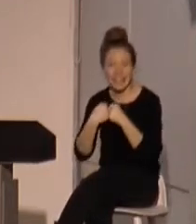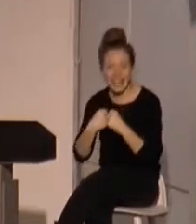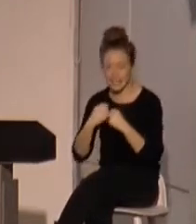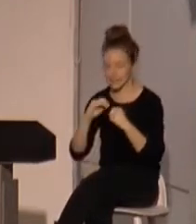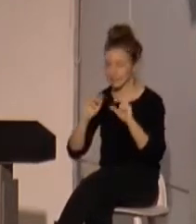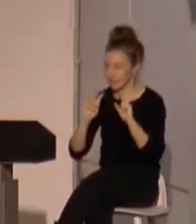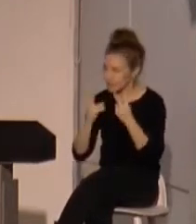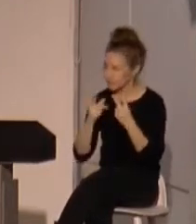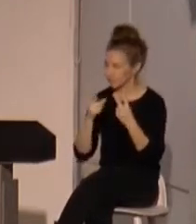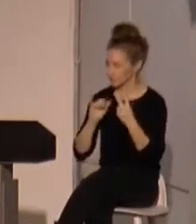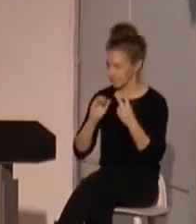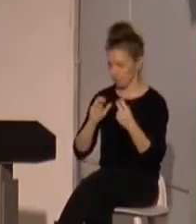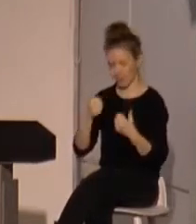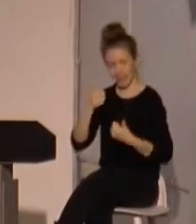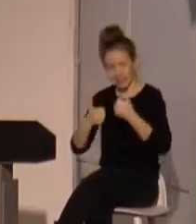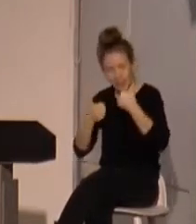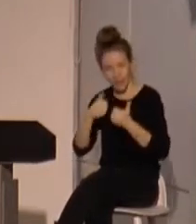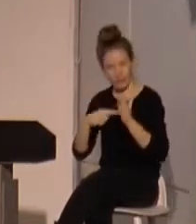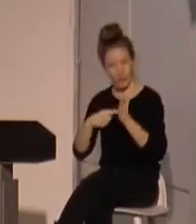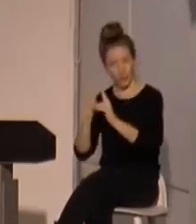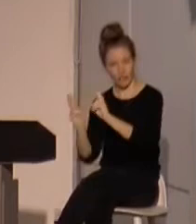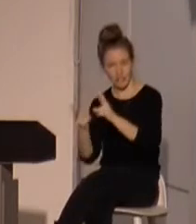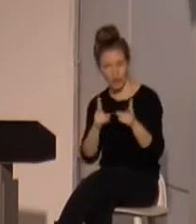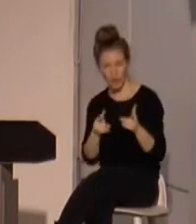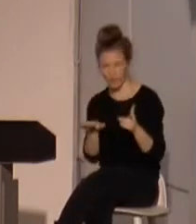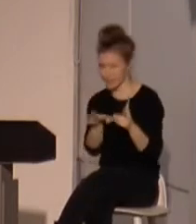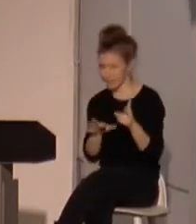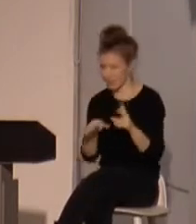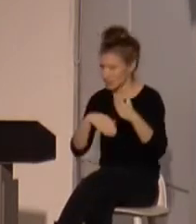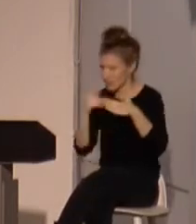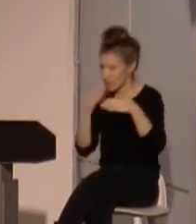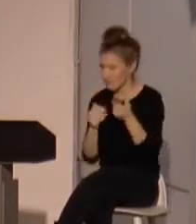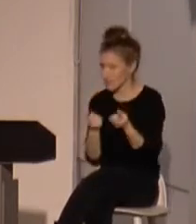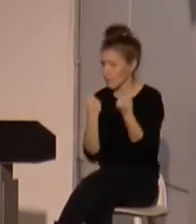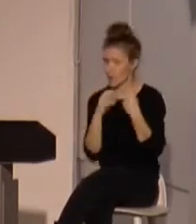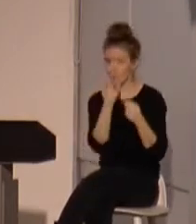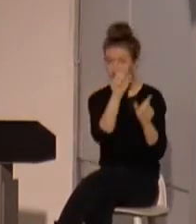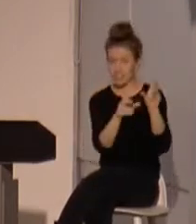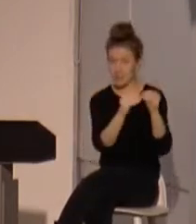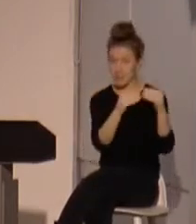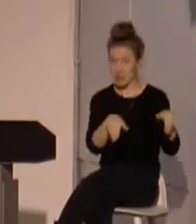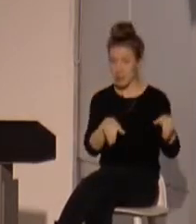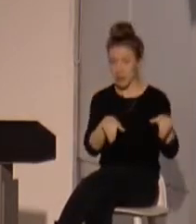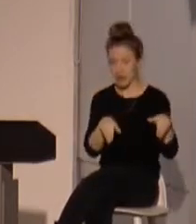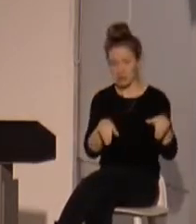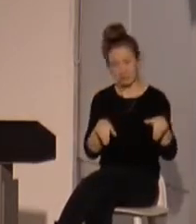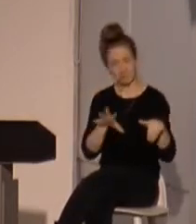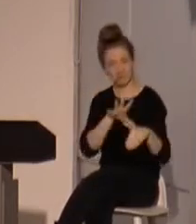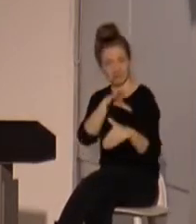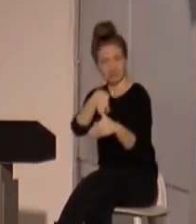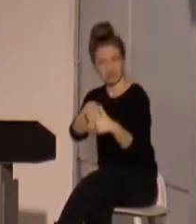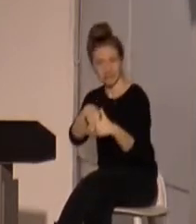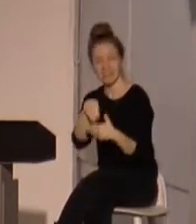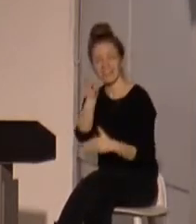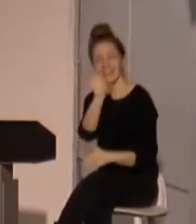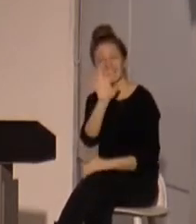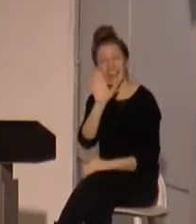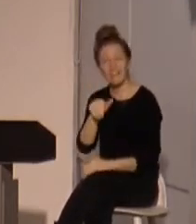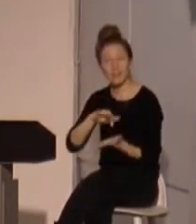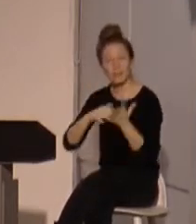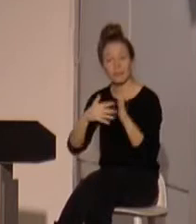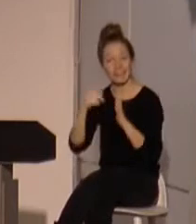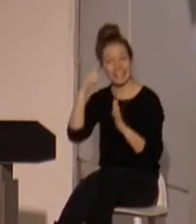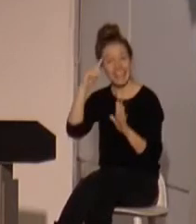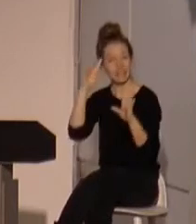להתחרות, להראות יכולות בזירות שהן לא נבנו במקור לאנשים עם מוגבלות, ואפילו יש לנו מבחינה